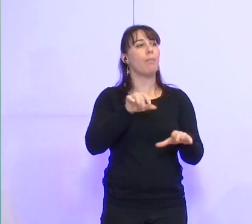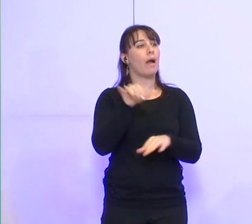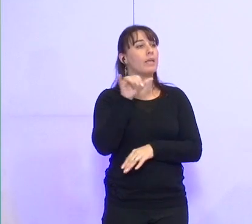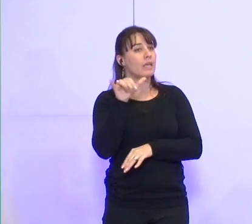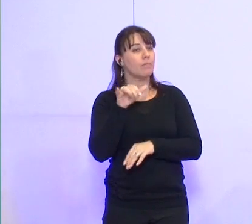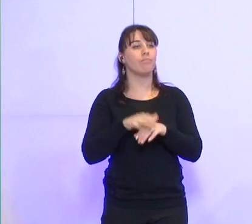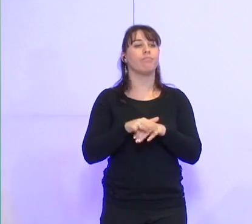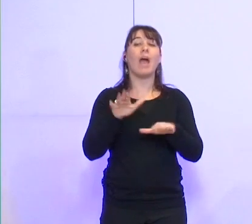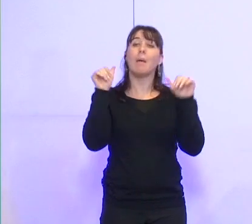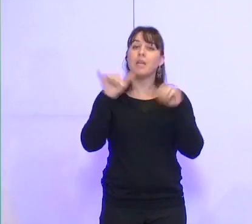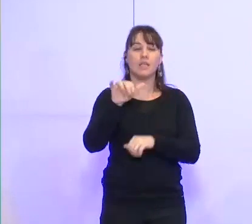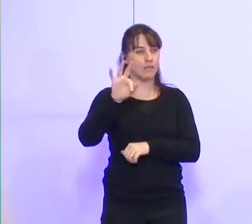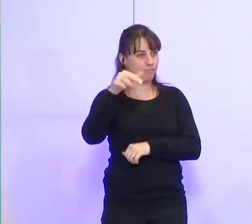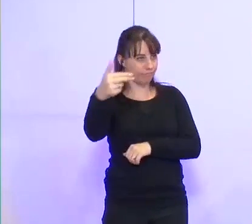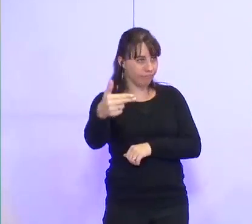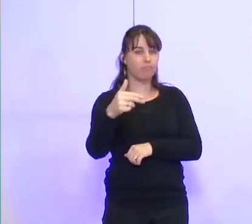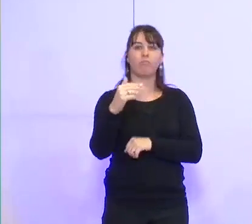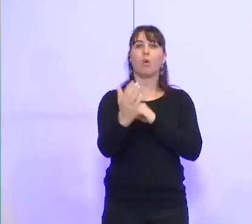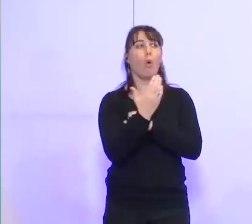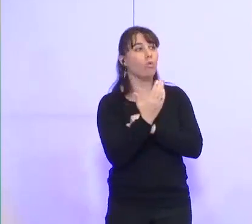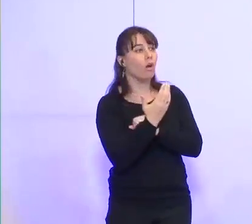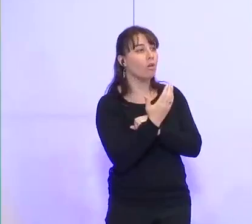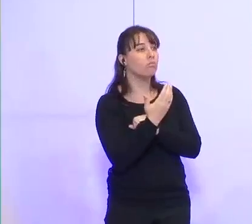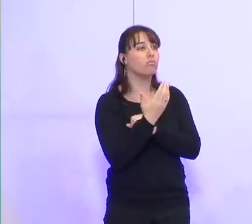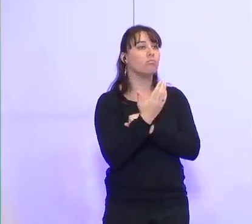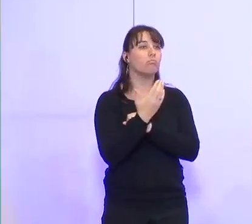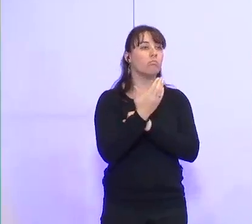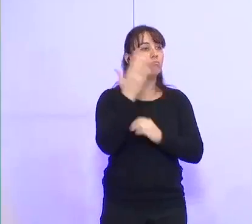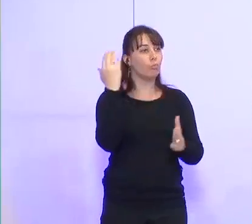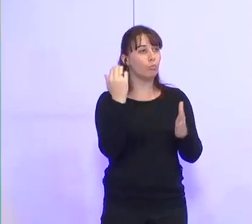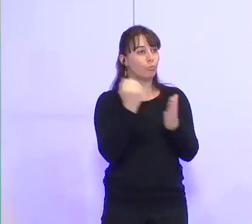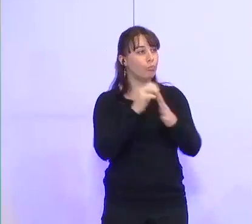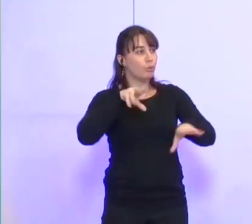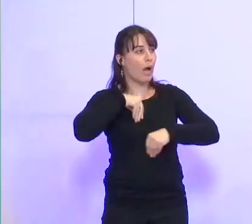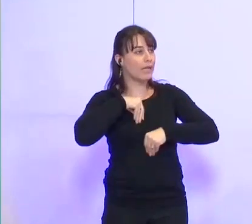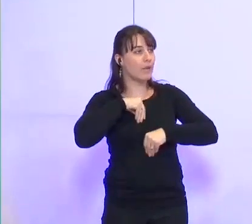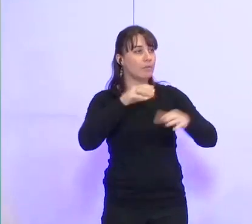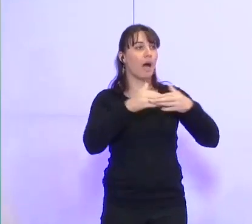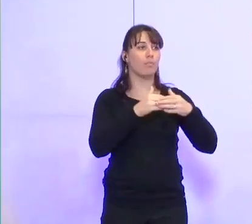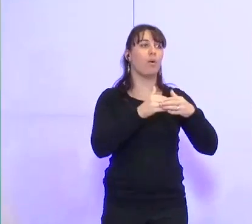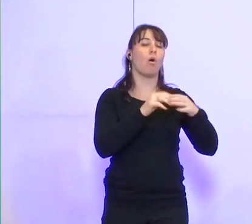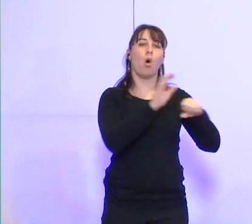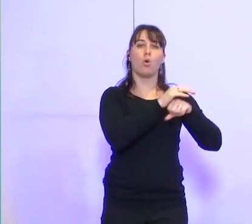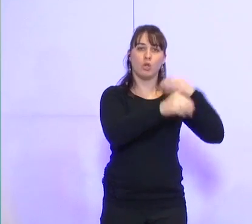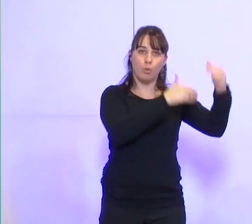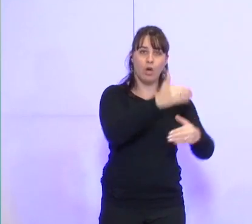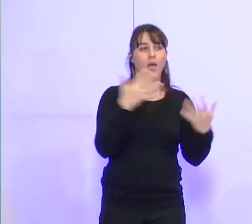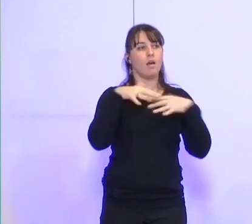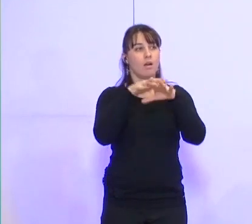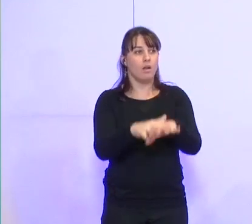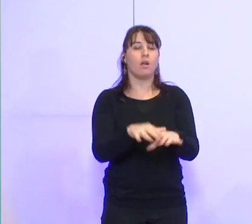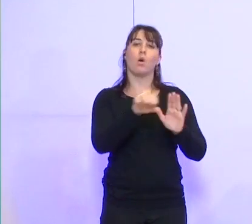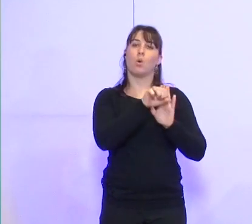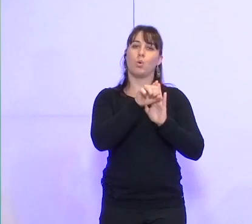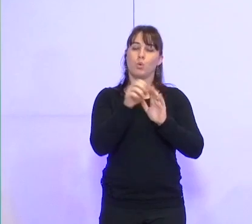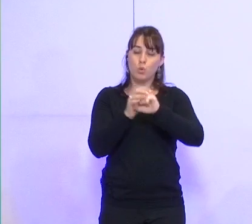s'abstient? Le Front National. Qui est contre? Qui est pour? Le Rassemblement de gauche et de progrès, le Rassemblement citoyen de la gauche